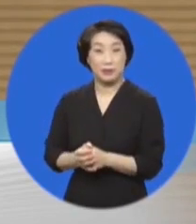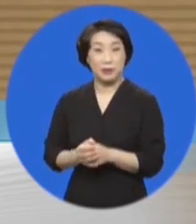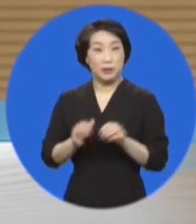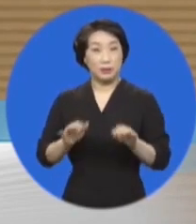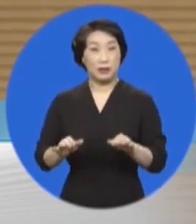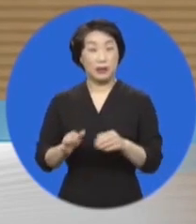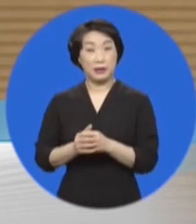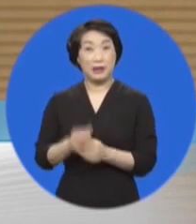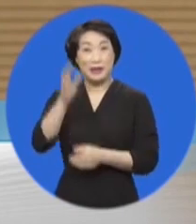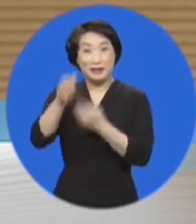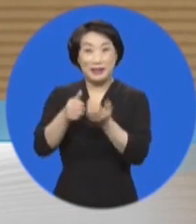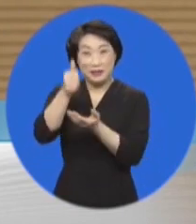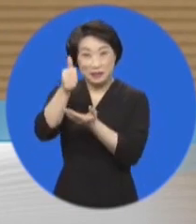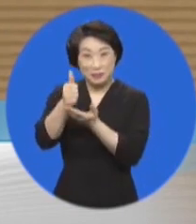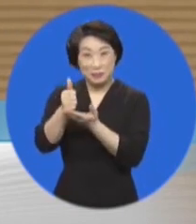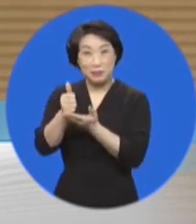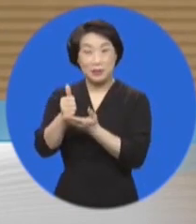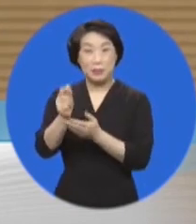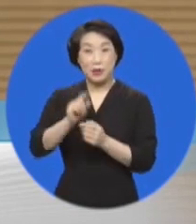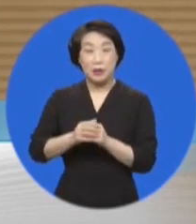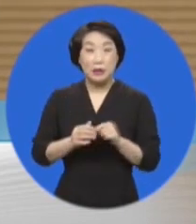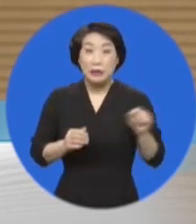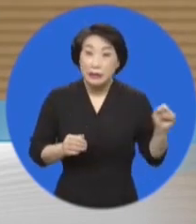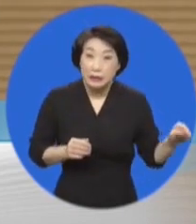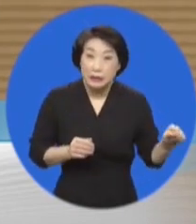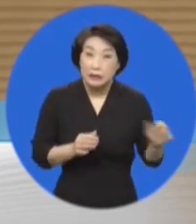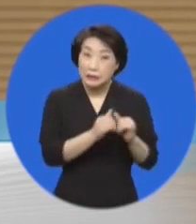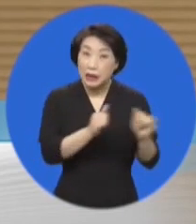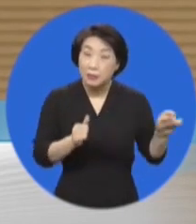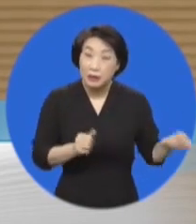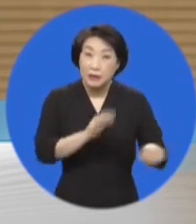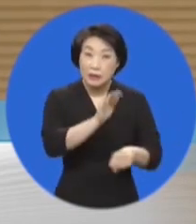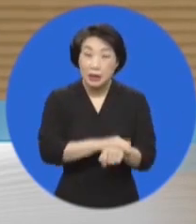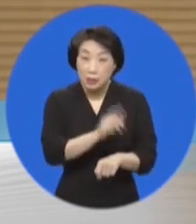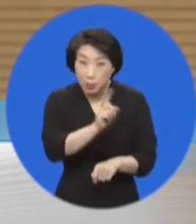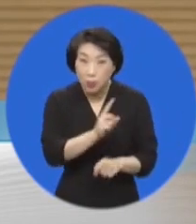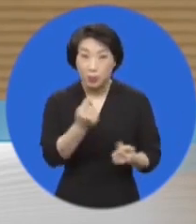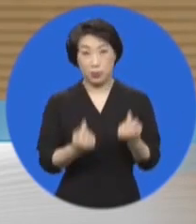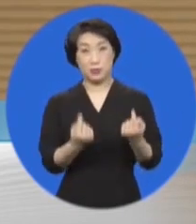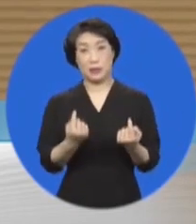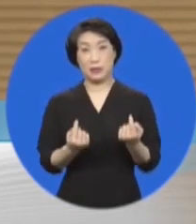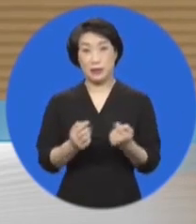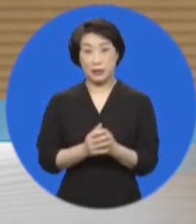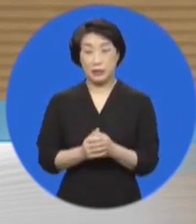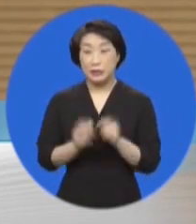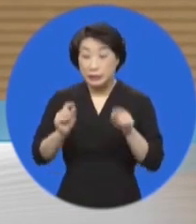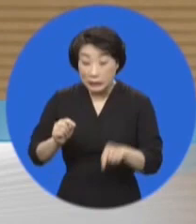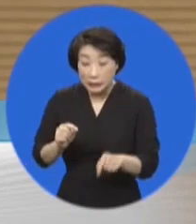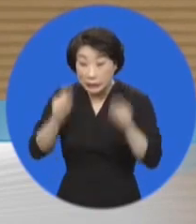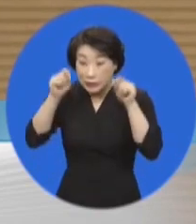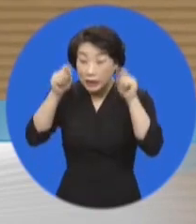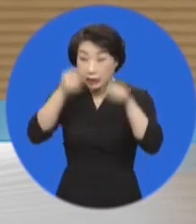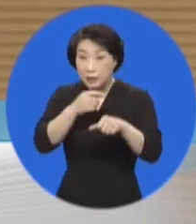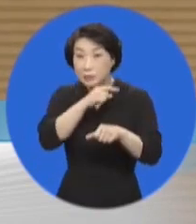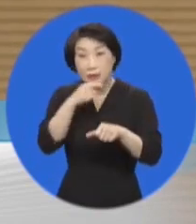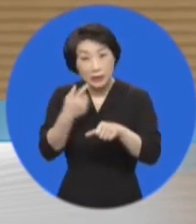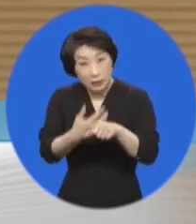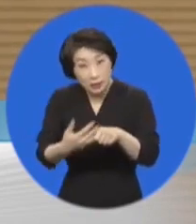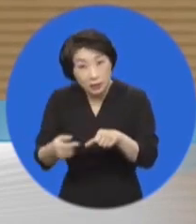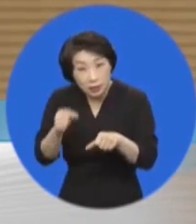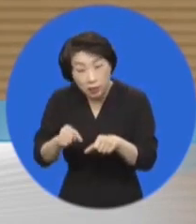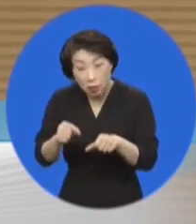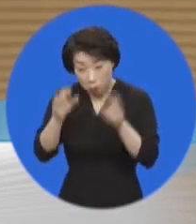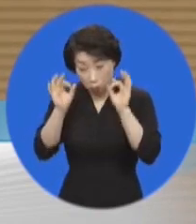근데 하나님은 그 사람의 어떤 잘못보다 양이 흘린 그